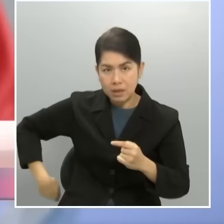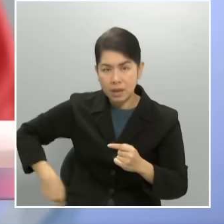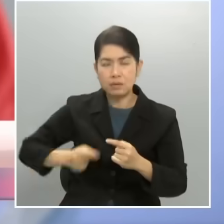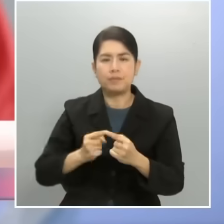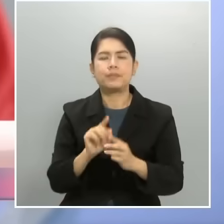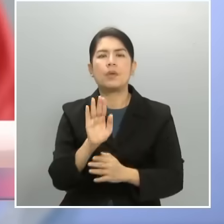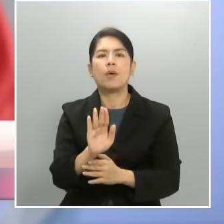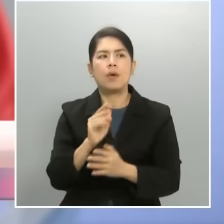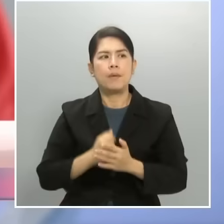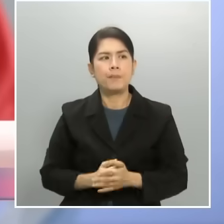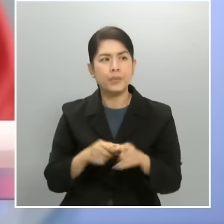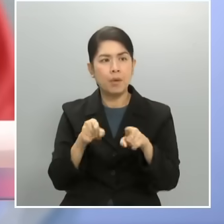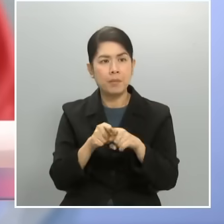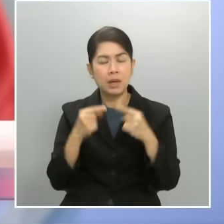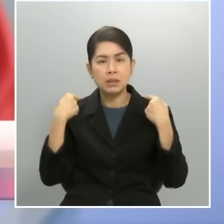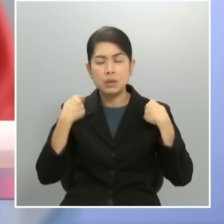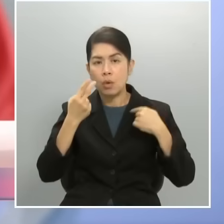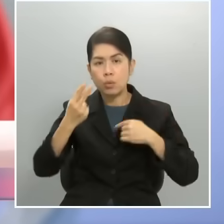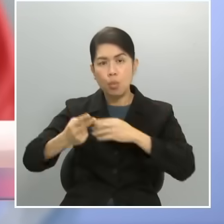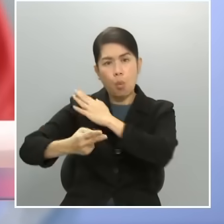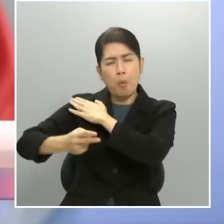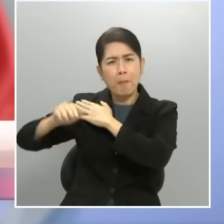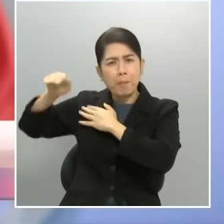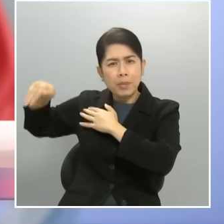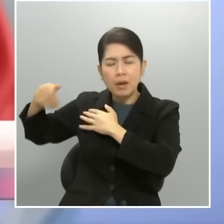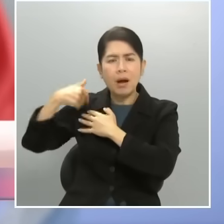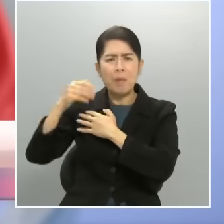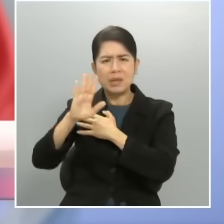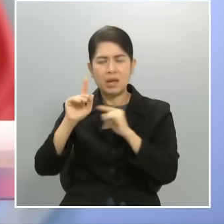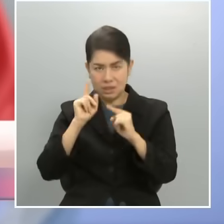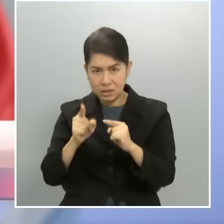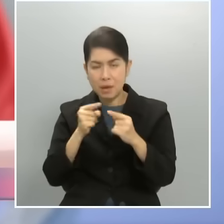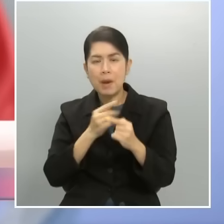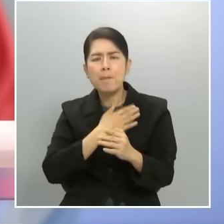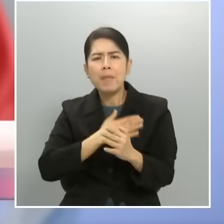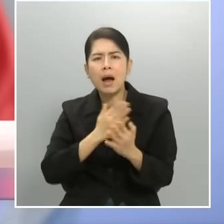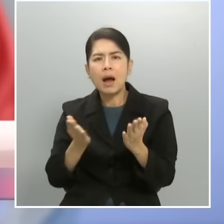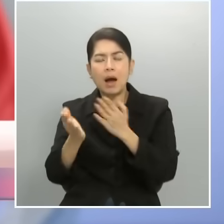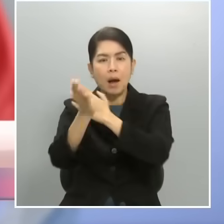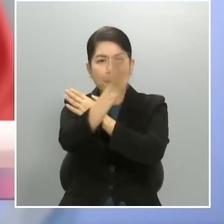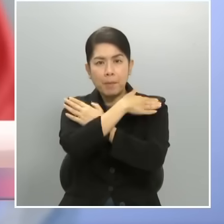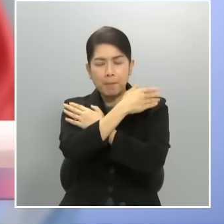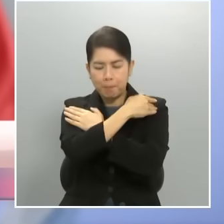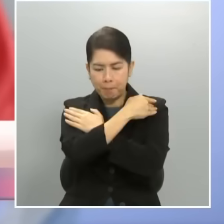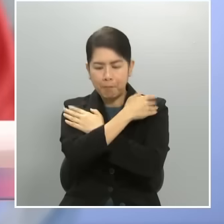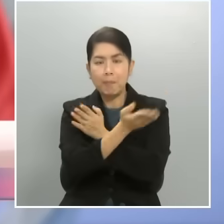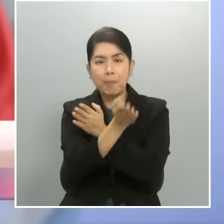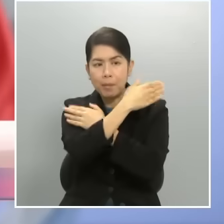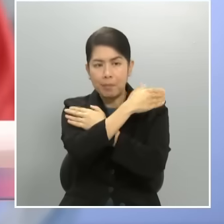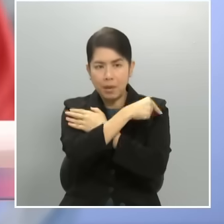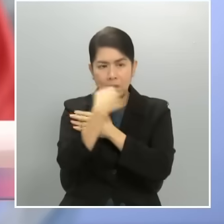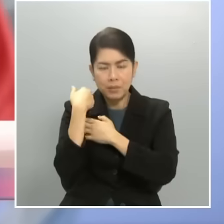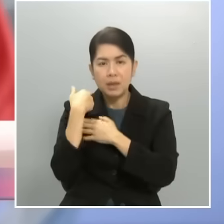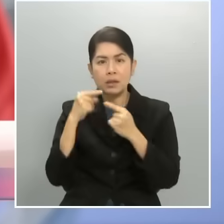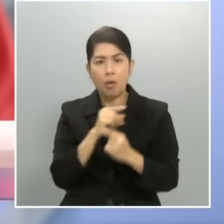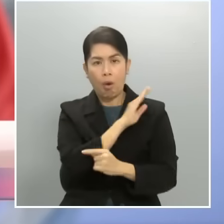ลักษณะที่คล้ายๆปีกนั้นน่ะครับผมสันนิษฐานว่ามันน่าจะคือฉายภาพโดยตัวความคิดเนี่ยผมว่าความคิดก็ยังเป็นแบบเดิมนะเพียงแต่รูป